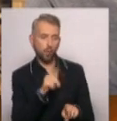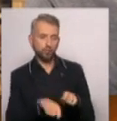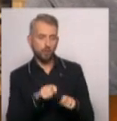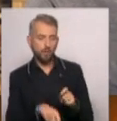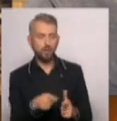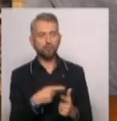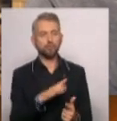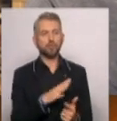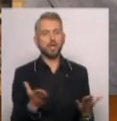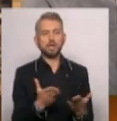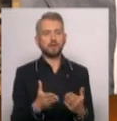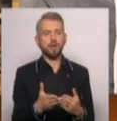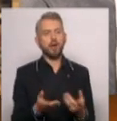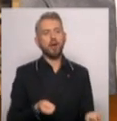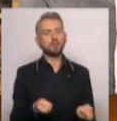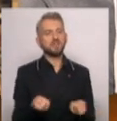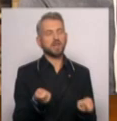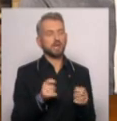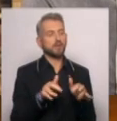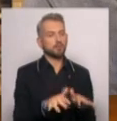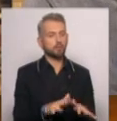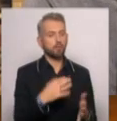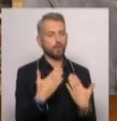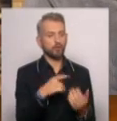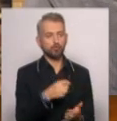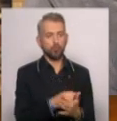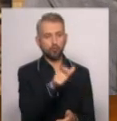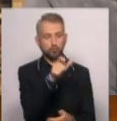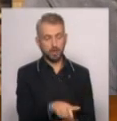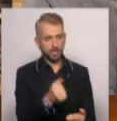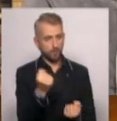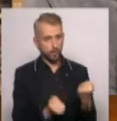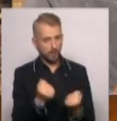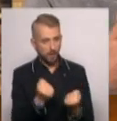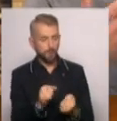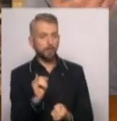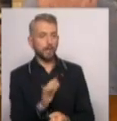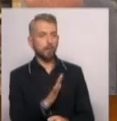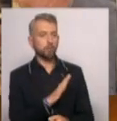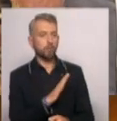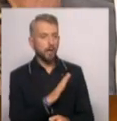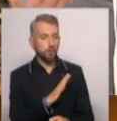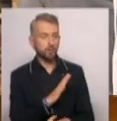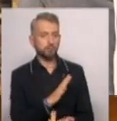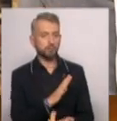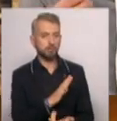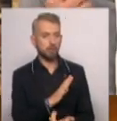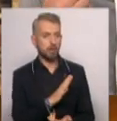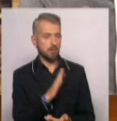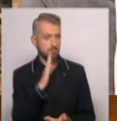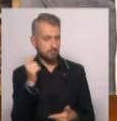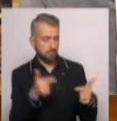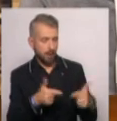чи були якісь адміністративні кроки по відношенню до людини, до водія. Угу. І бувають і мат,